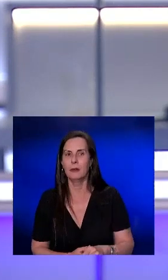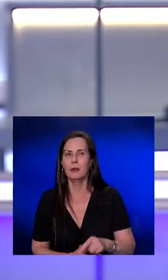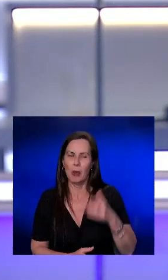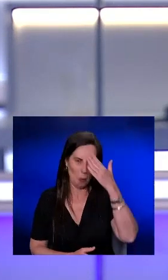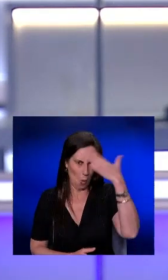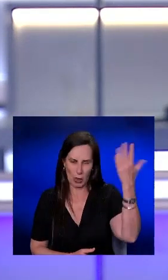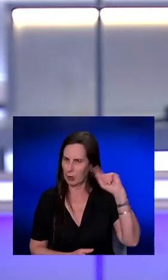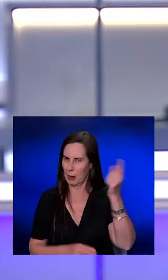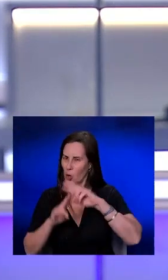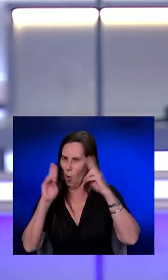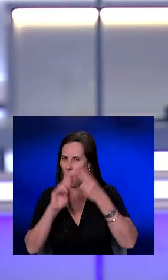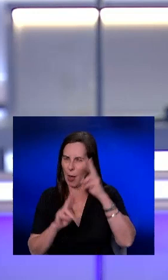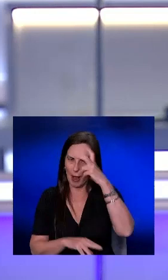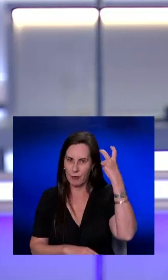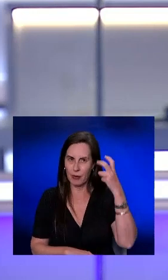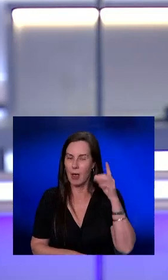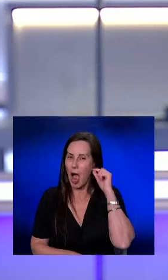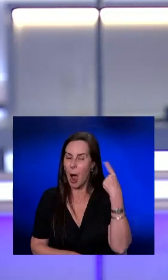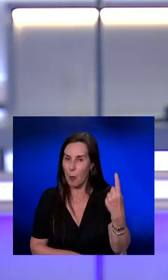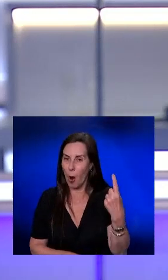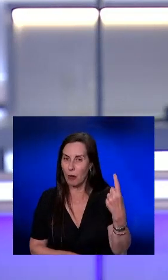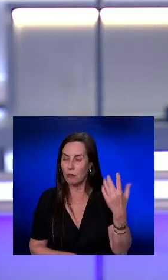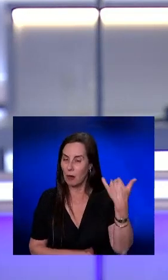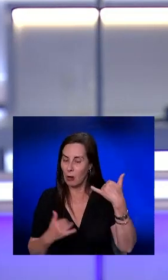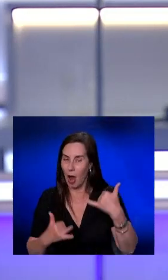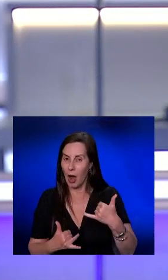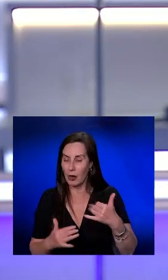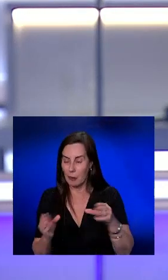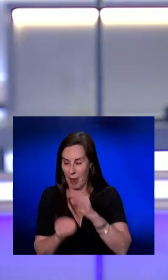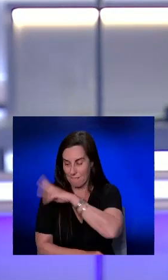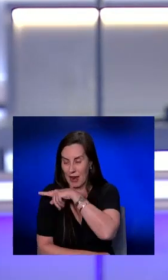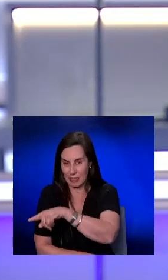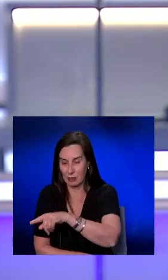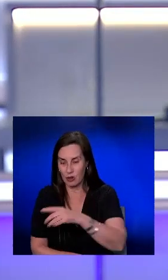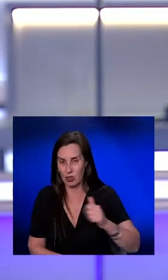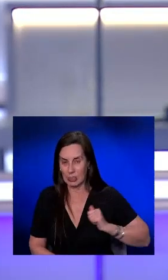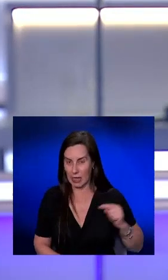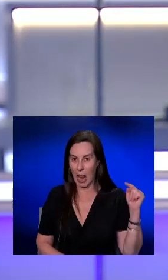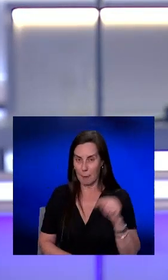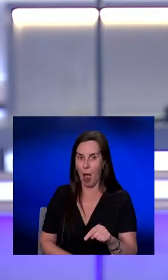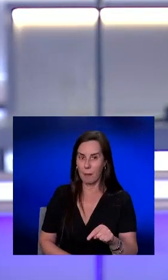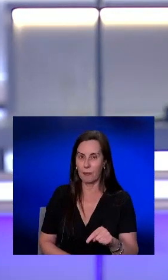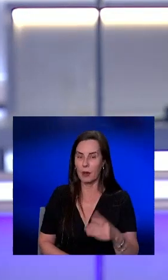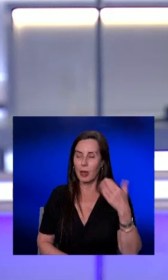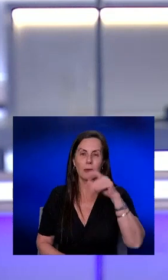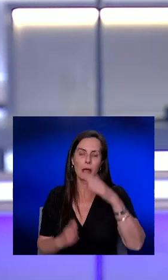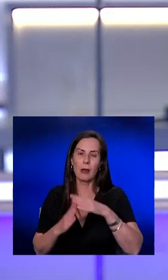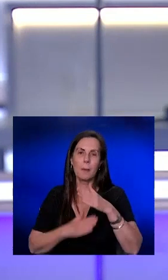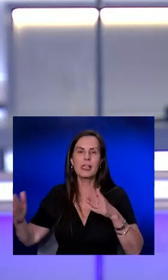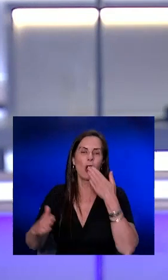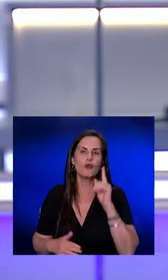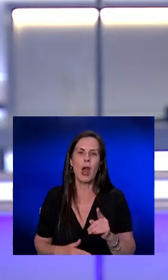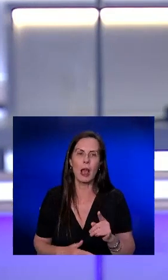מאוד בעולם הערבי, שירין אבו אקלה, שליוותה היום את החמושים הפלסטינים בזמן פעילות צהל במקום, הייתה תושבת מזרח